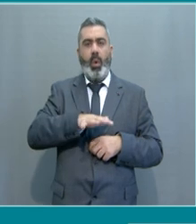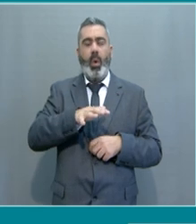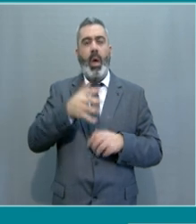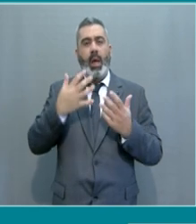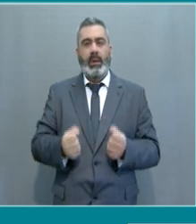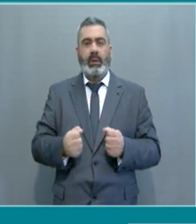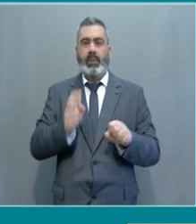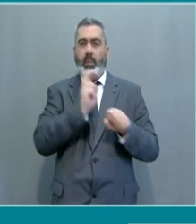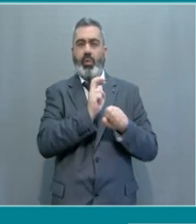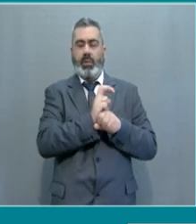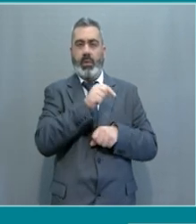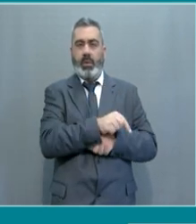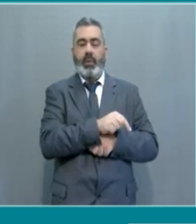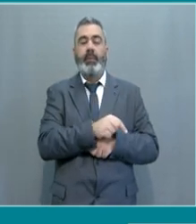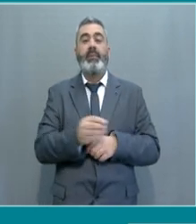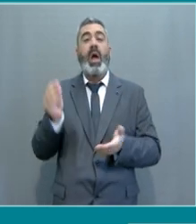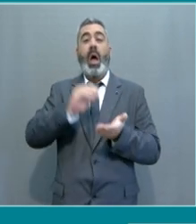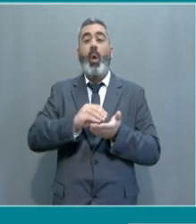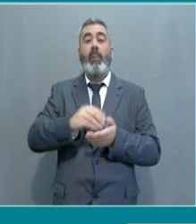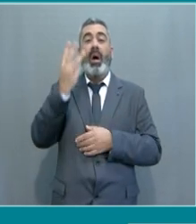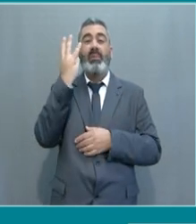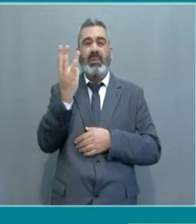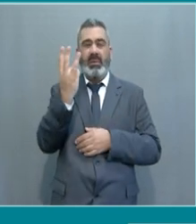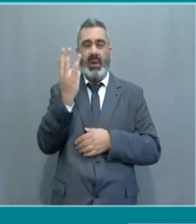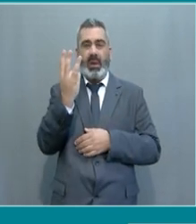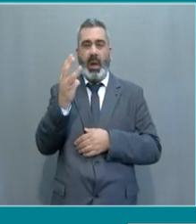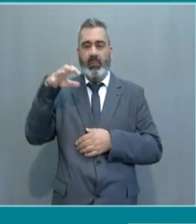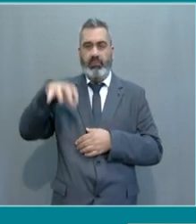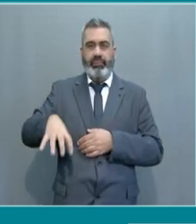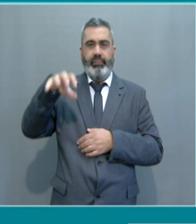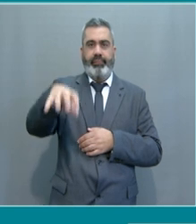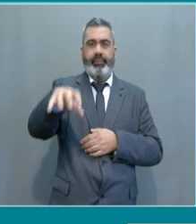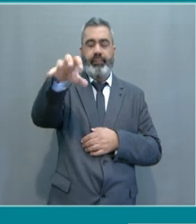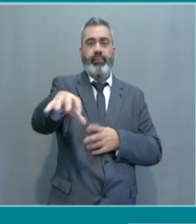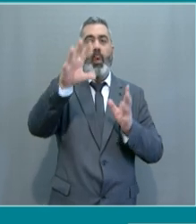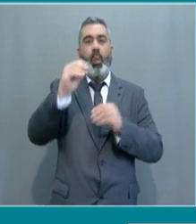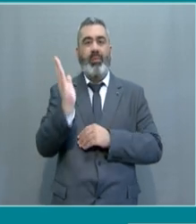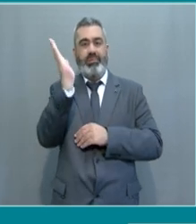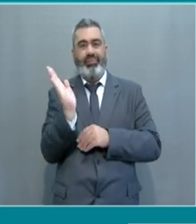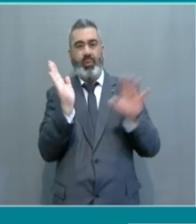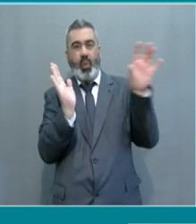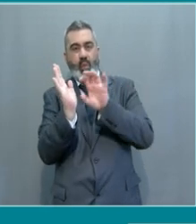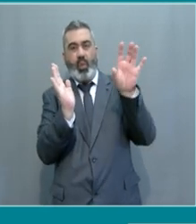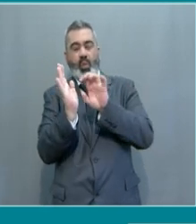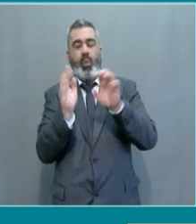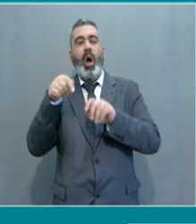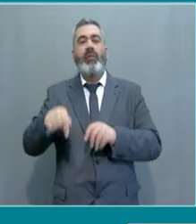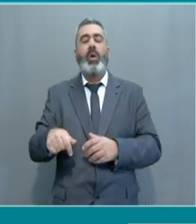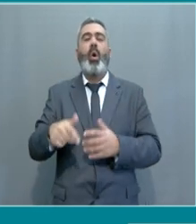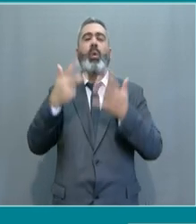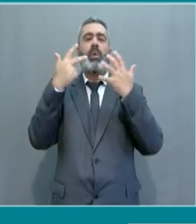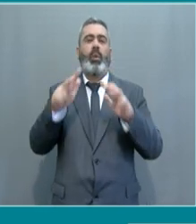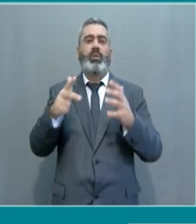επίσης 3 μεγάλα φωτοβολταϊκά έργα, συνολικά 675 ΜΒ, τα οποία βρίσκονται